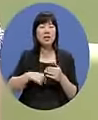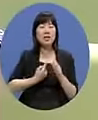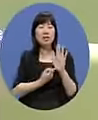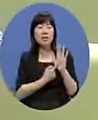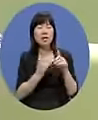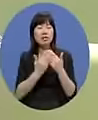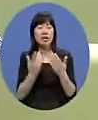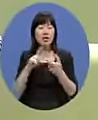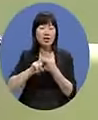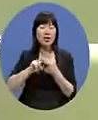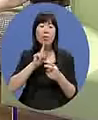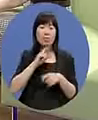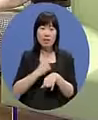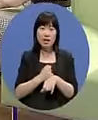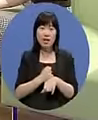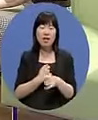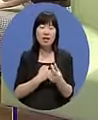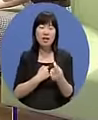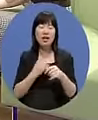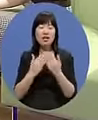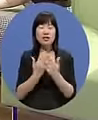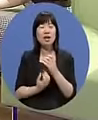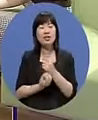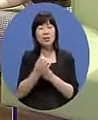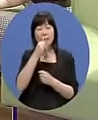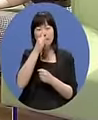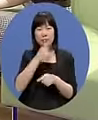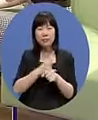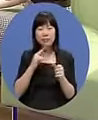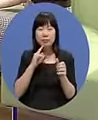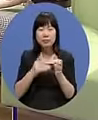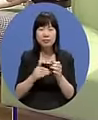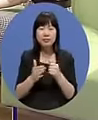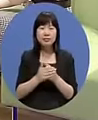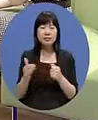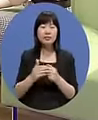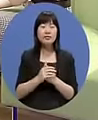표현과 이거 다 연관돼 있다는 말씀이시네요. 그래서 다 영향을 미쳐요. 이게 그래서